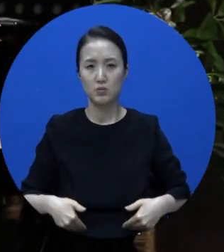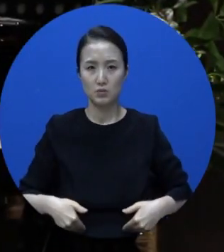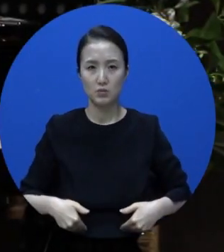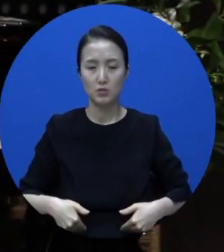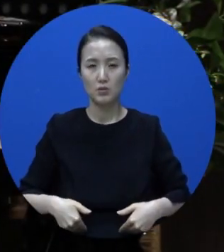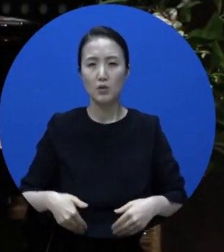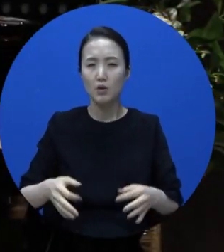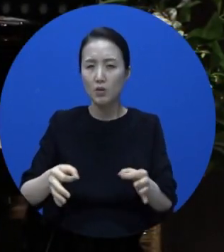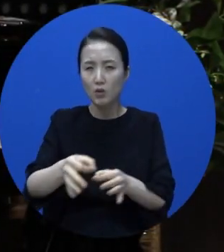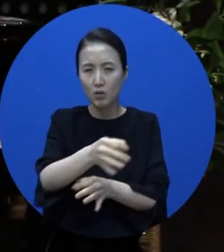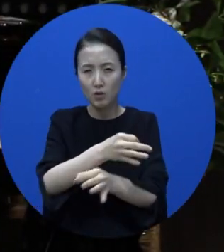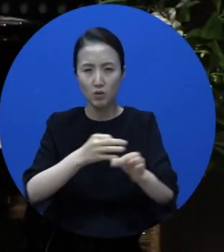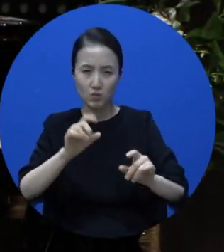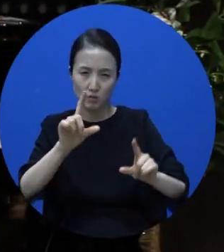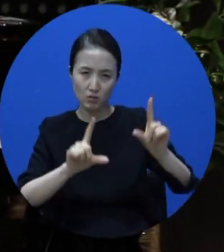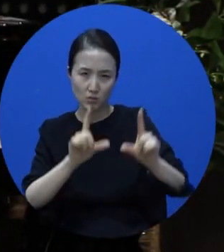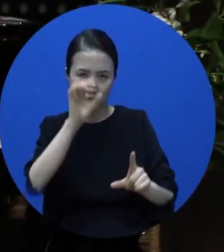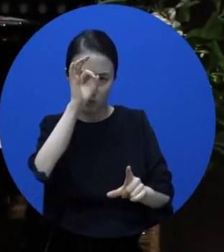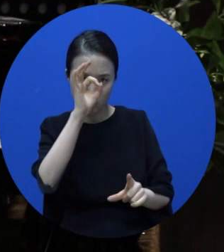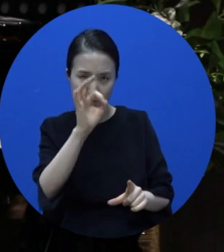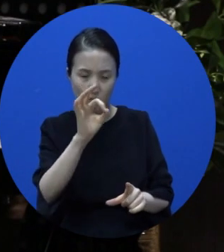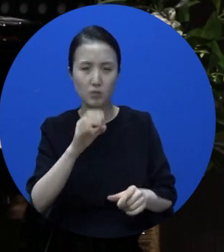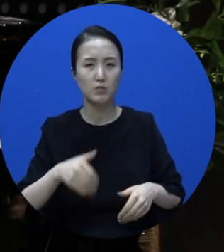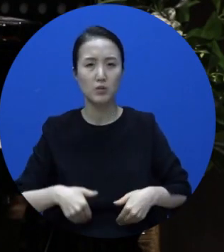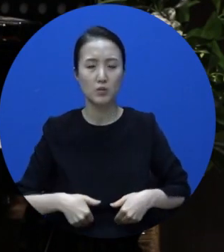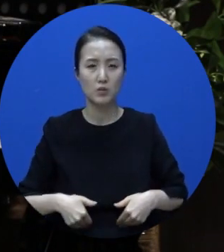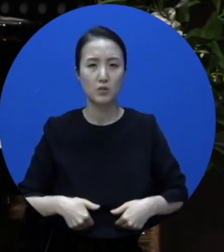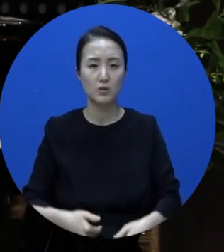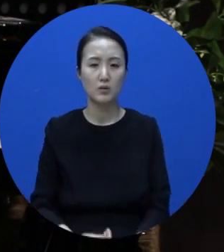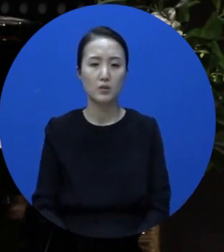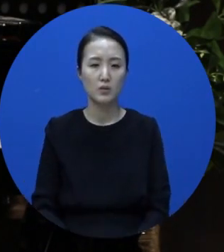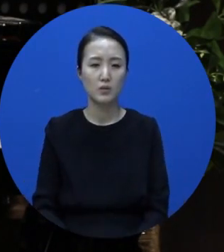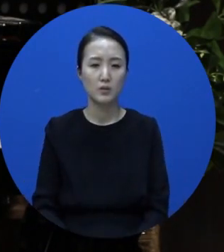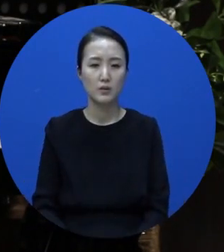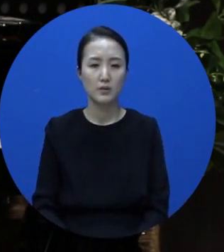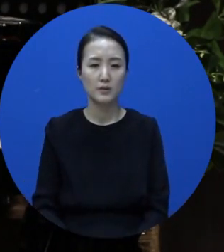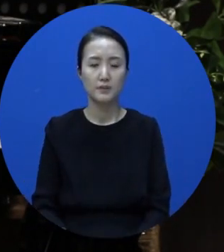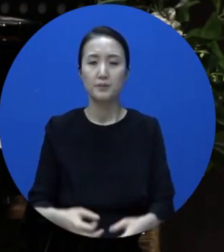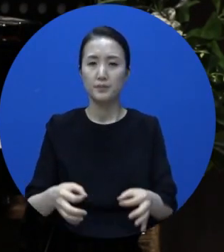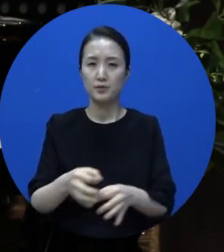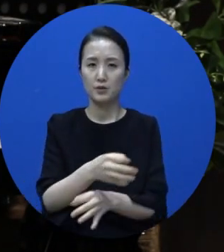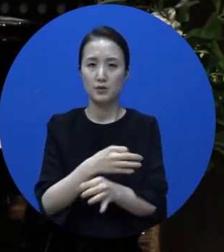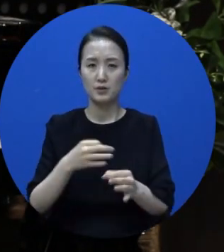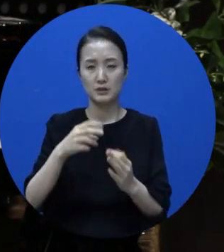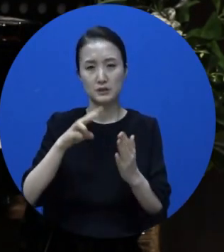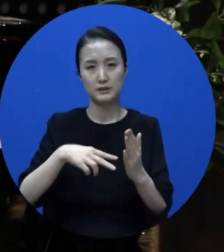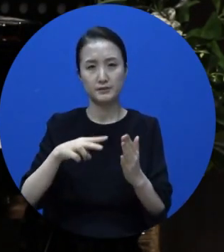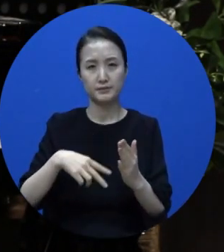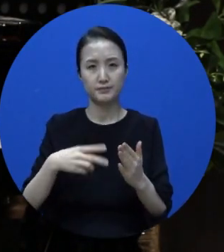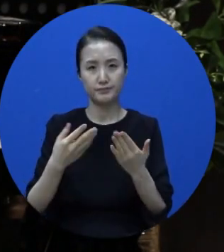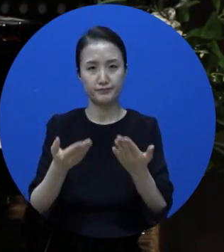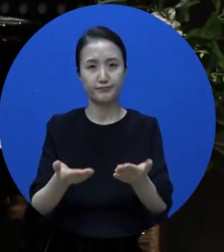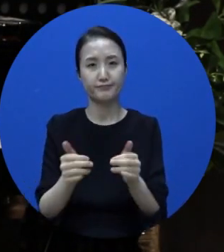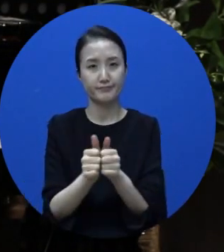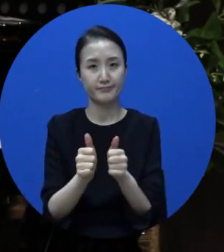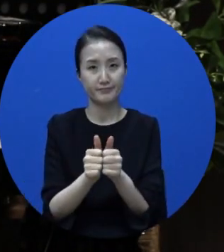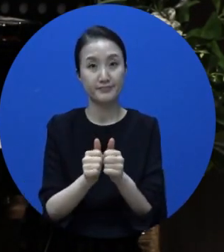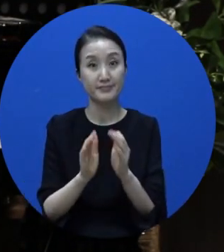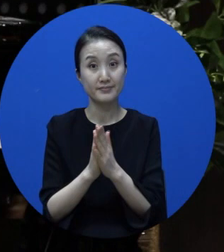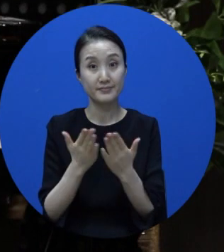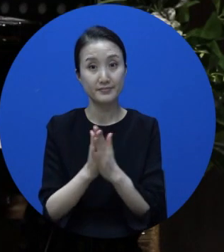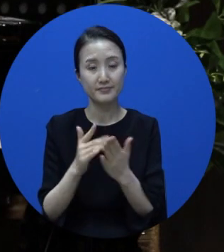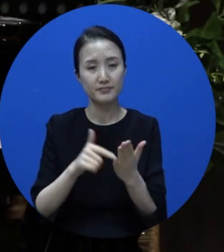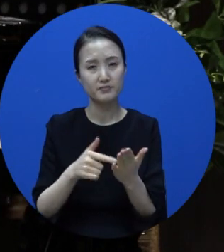움직여야 되지 않을까 생각하는데 그 경제 흐름을 읽고 제가 한번 경제 읽어주는